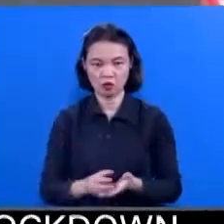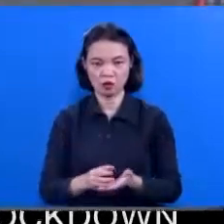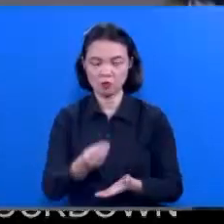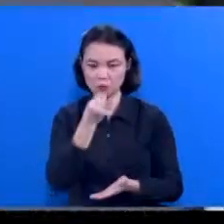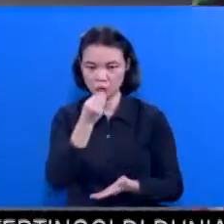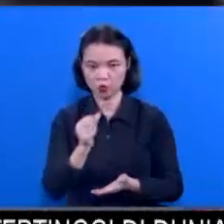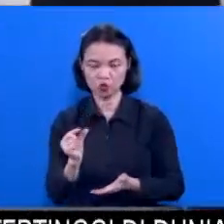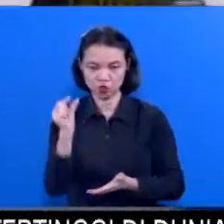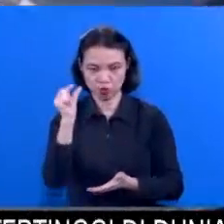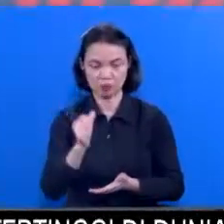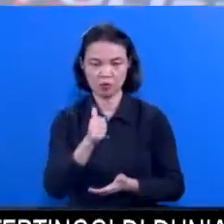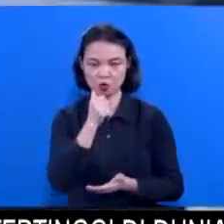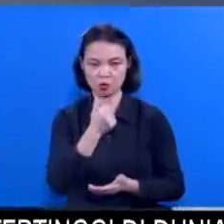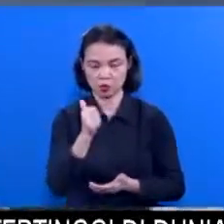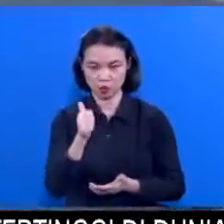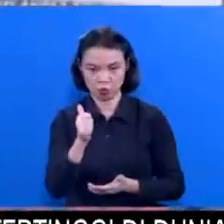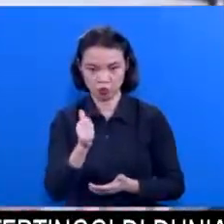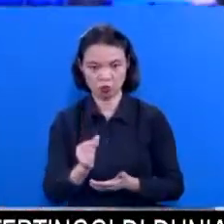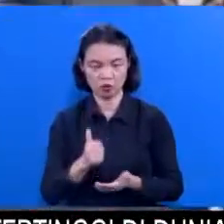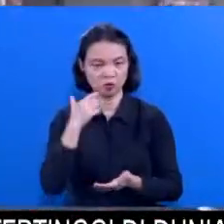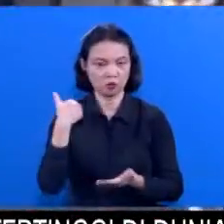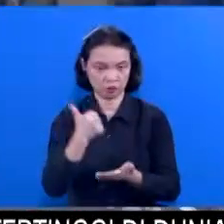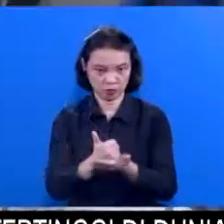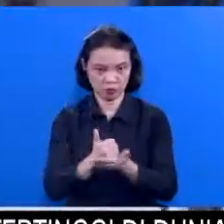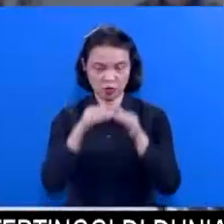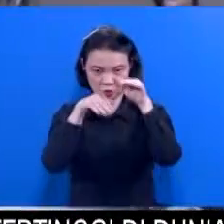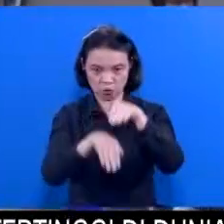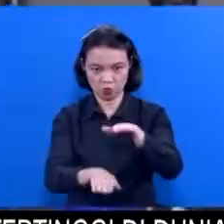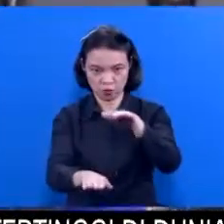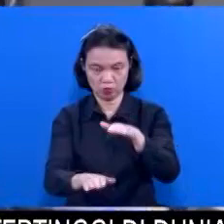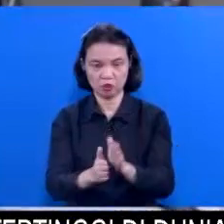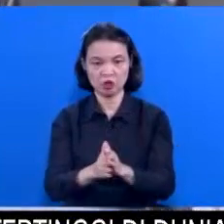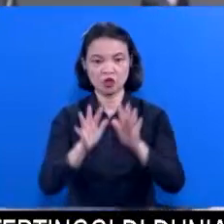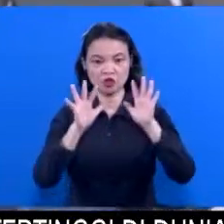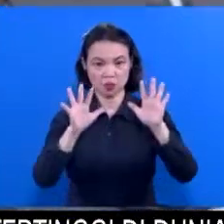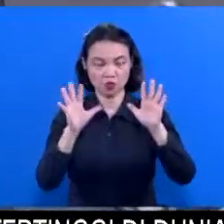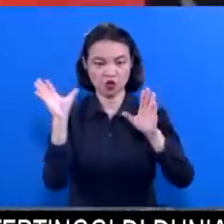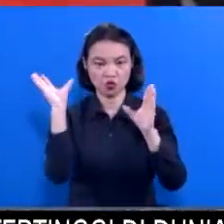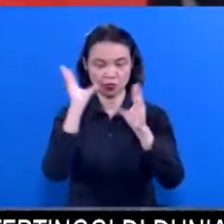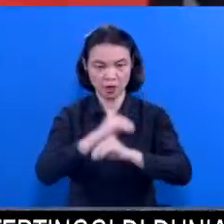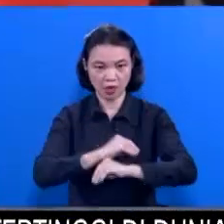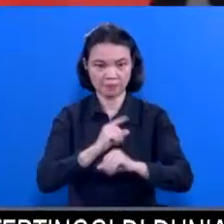darurat. Masyarakat umum bisa kembali melintasi underpass Mampang pada pukul 10 malam hingga